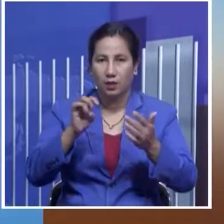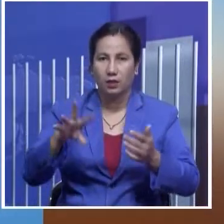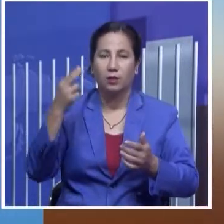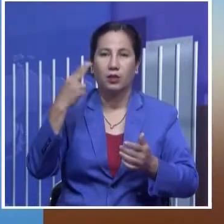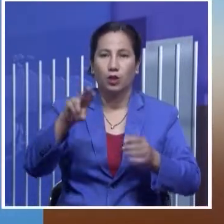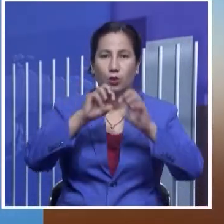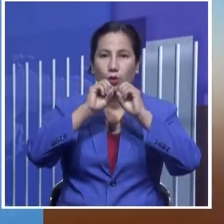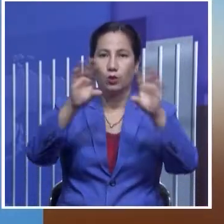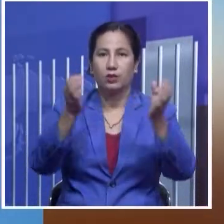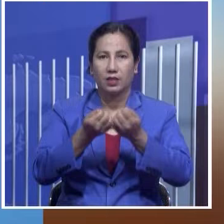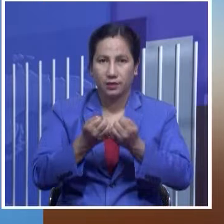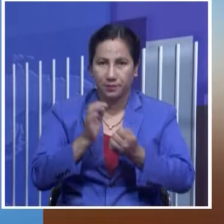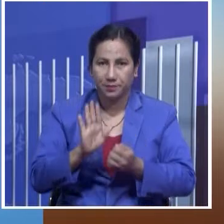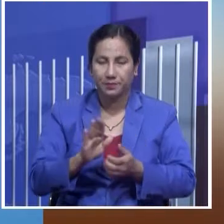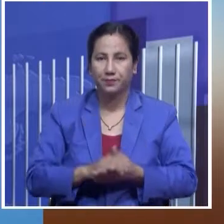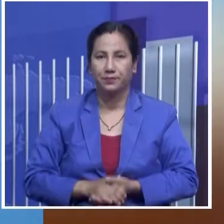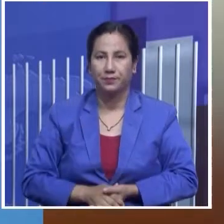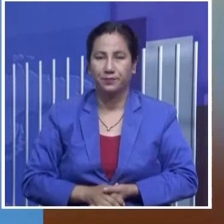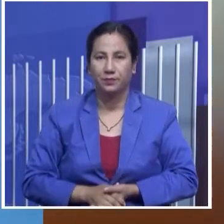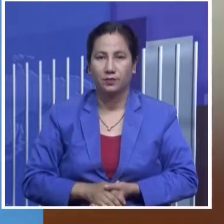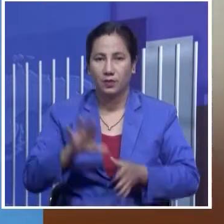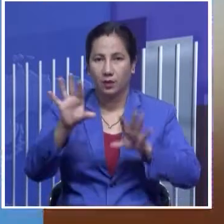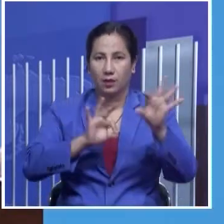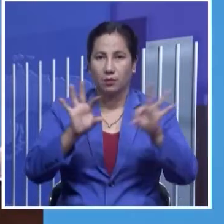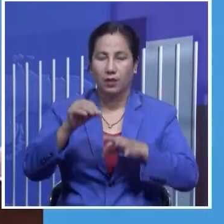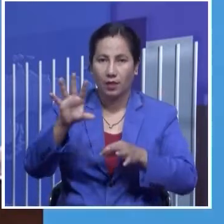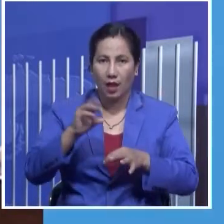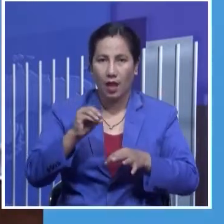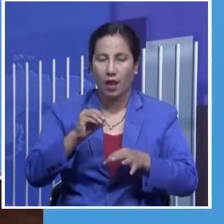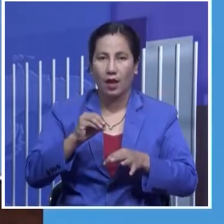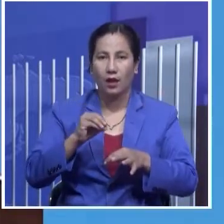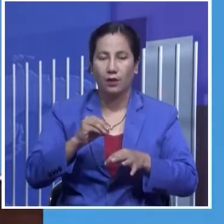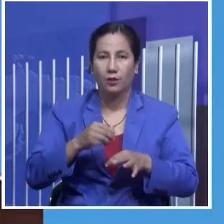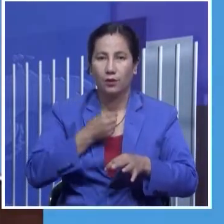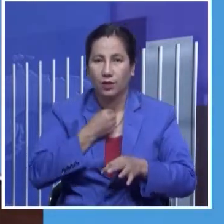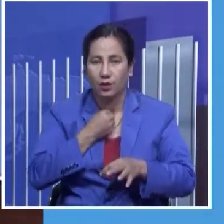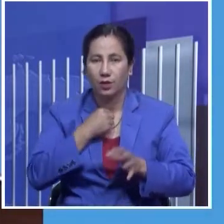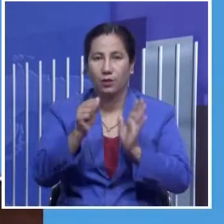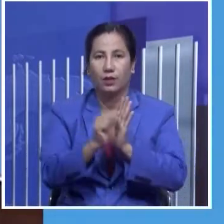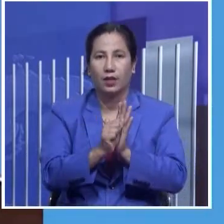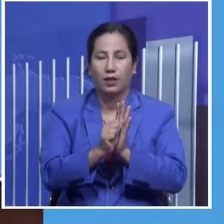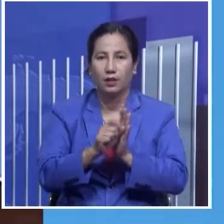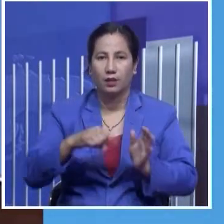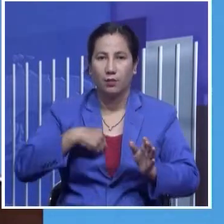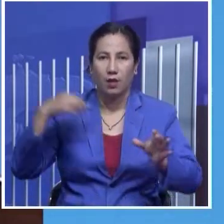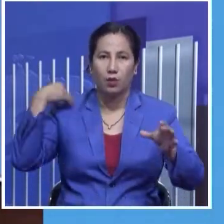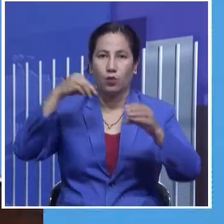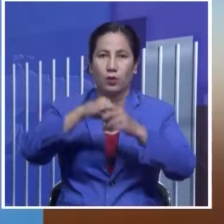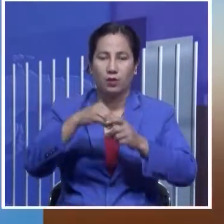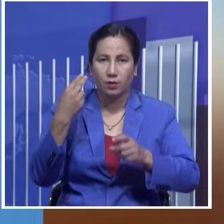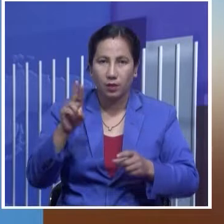दिएको घोषणा पनि गर्दछु। छानबिनले ल्याएको तथ्य सत्यका अगाडि म उपस्थित